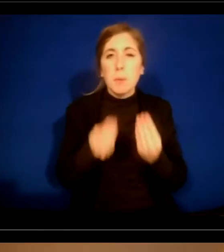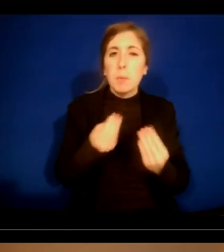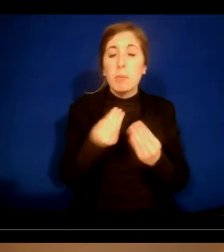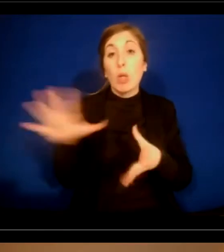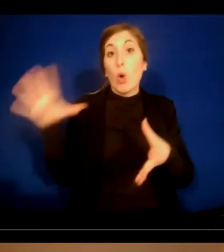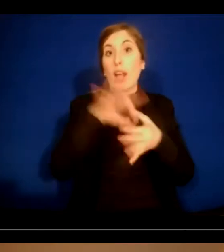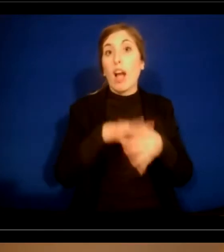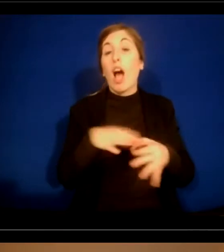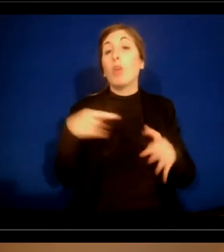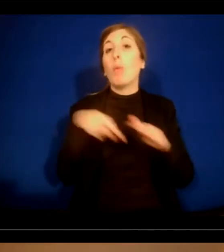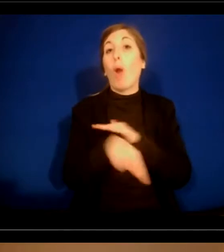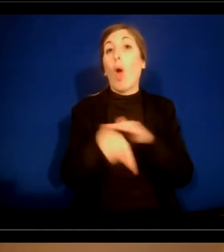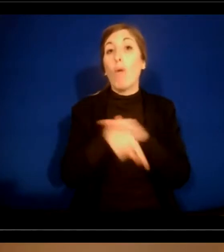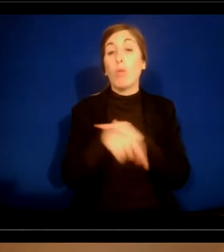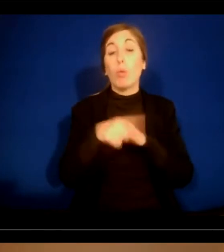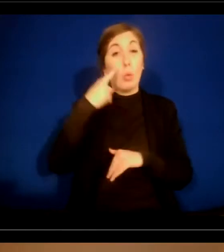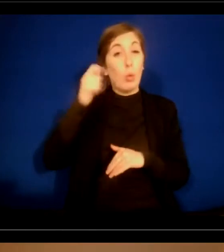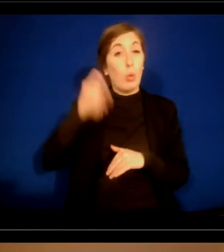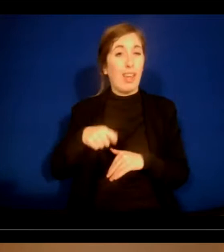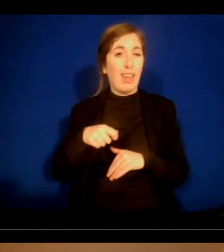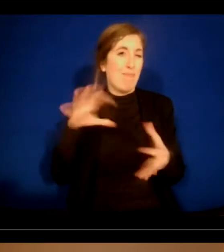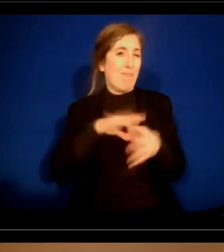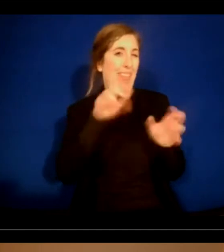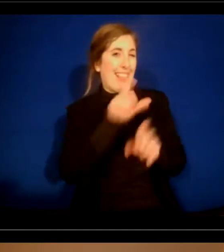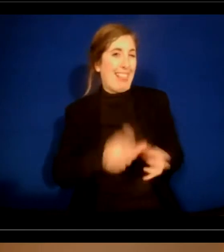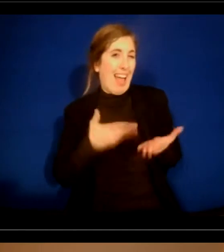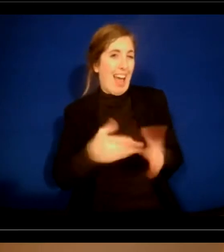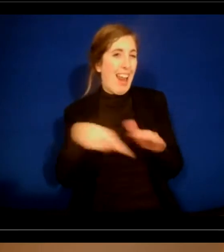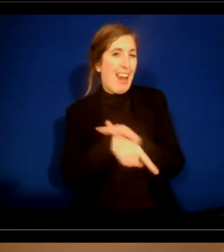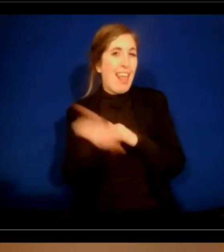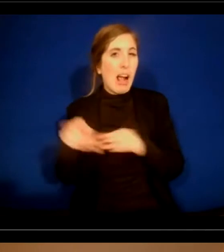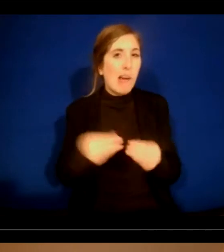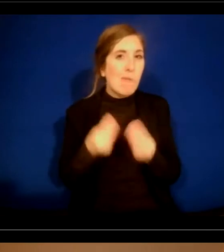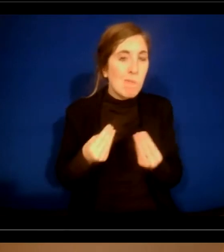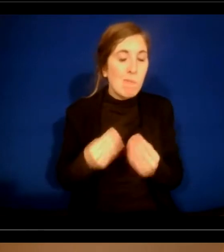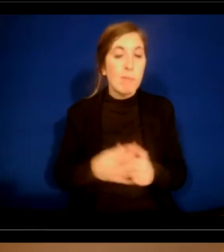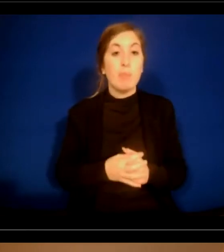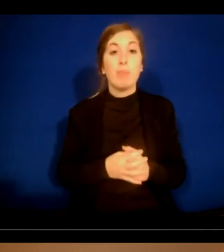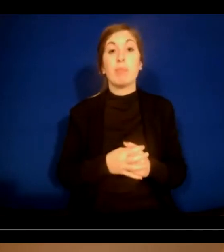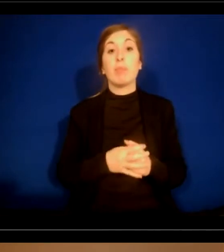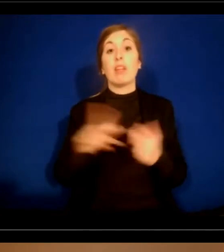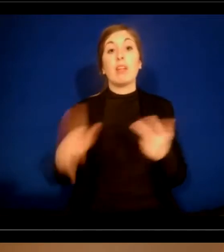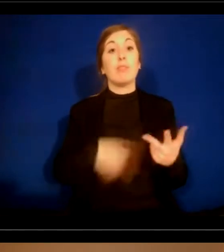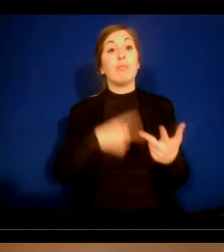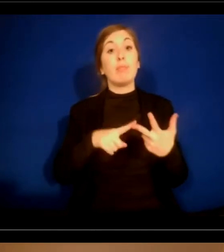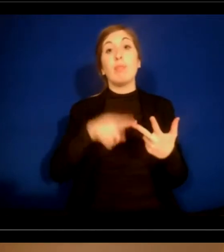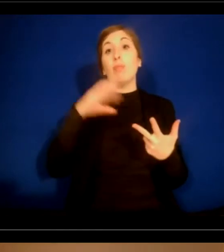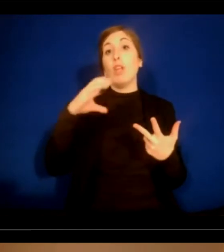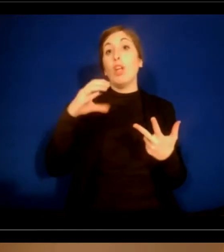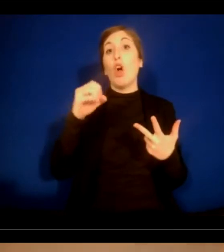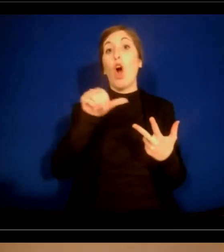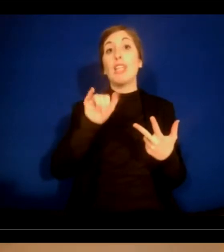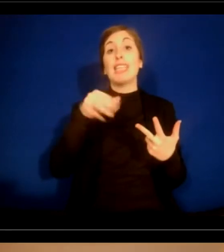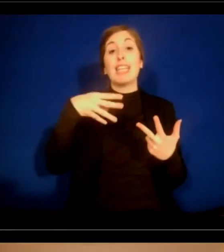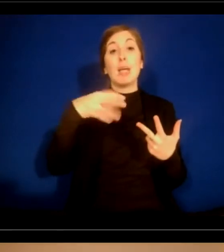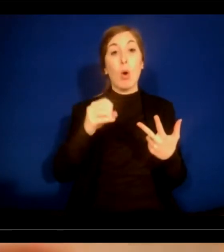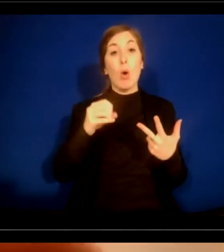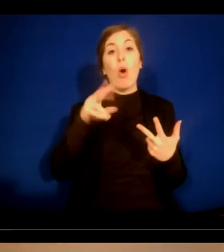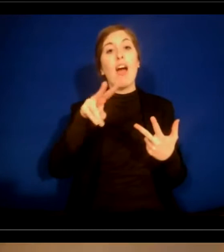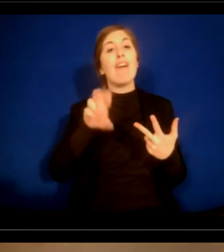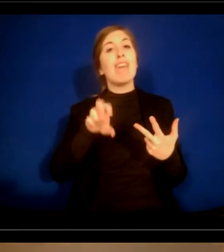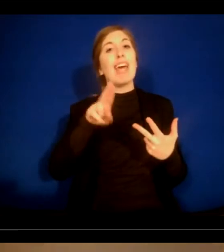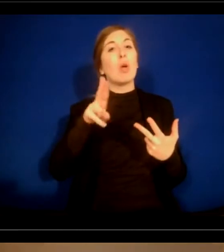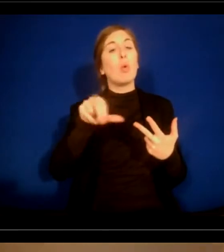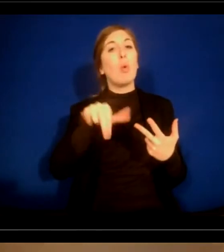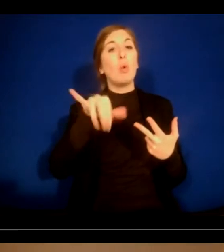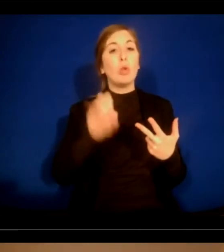ucraini sul territorio italiano. Abbiamo Cosimo Verrusio, che è un project manager di Intersos e che è